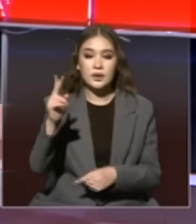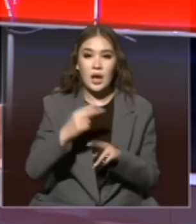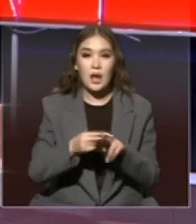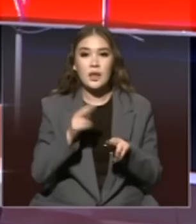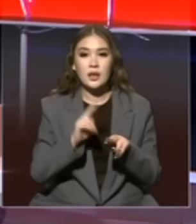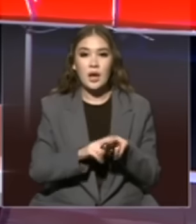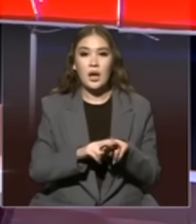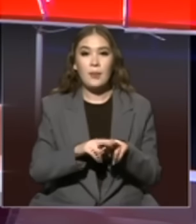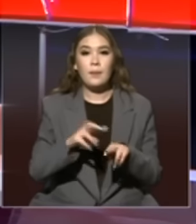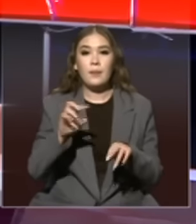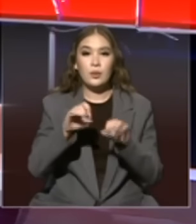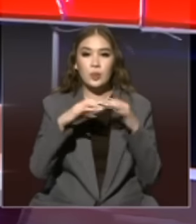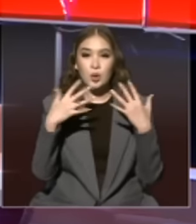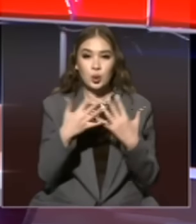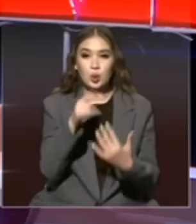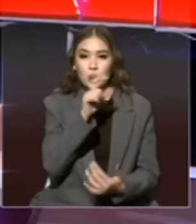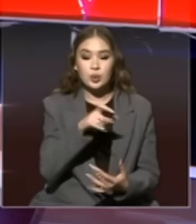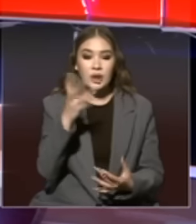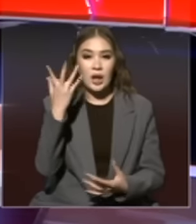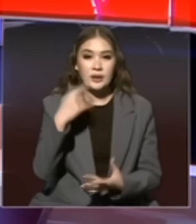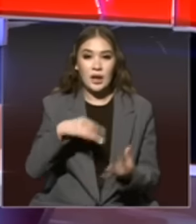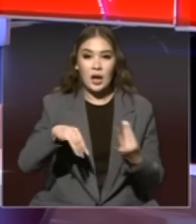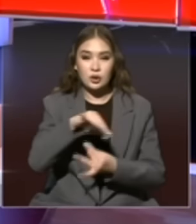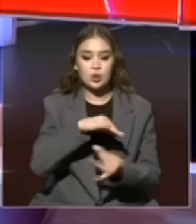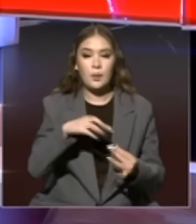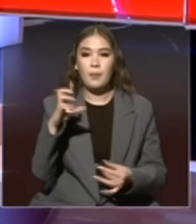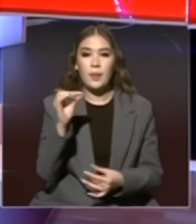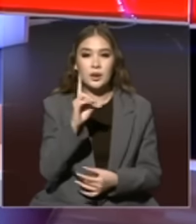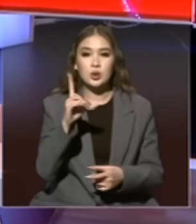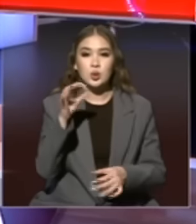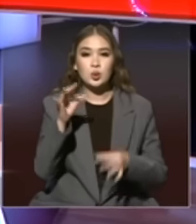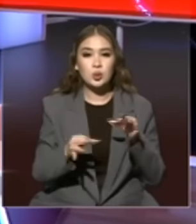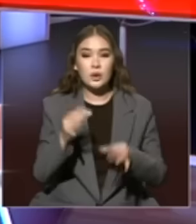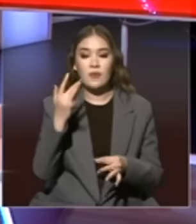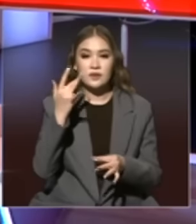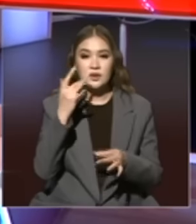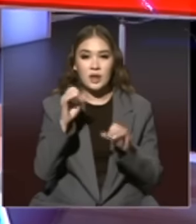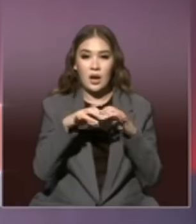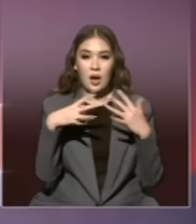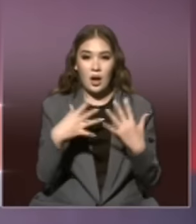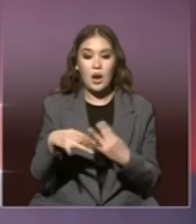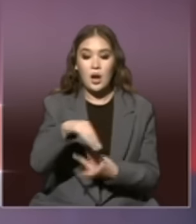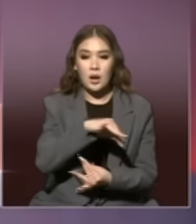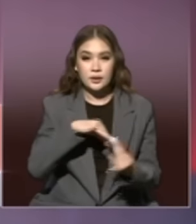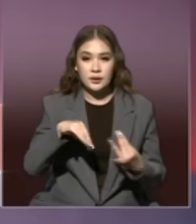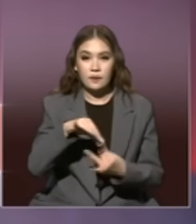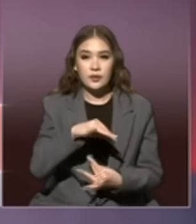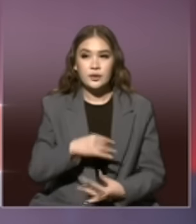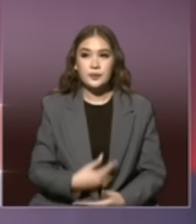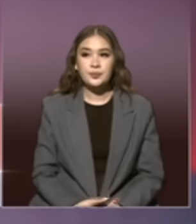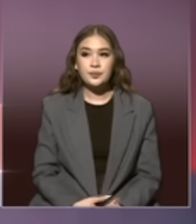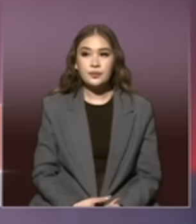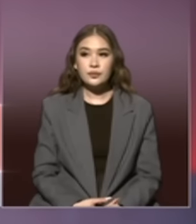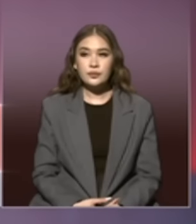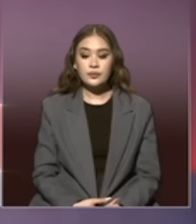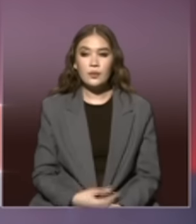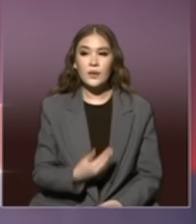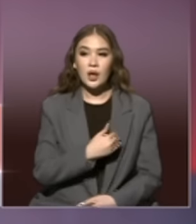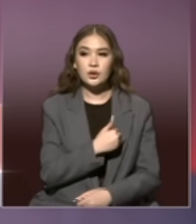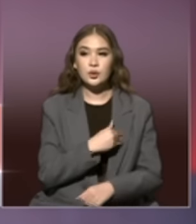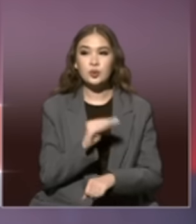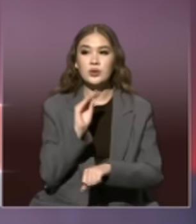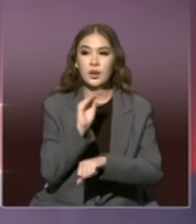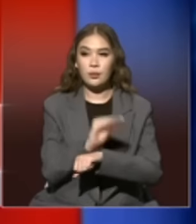билер судьясыз кіреді, өздері шешім қабылдайды. Субъективті түрде или объективті түрде. Сіздер өздеріңіз кетейін. Жаңа